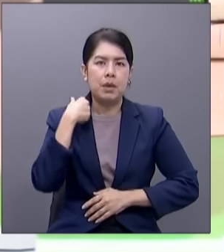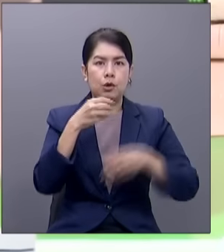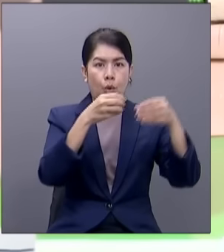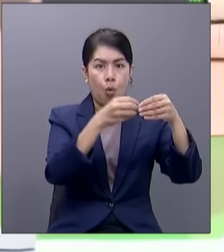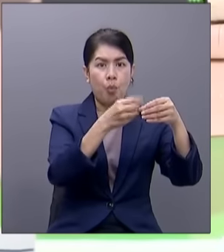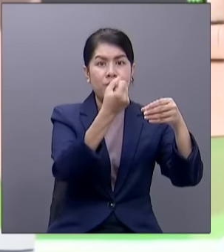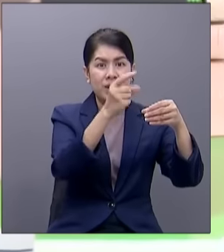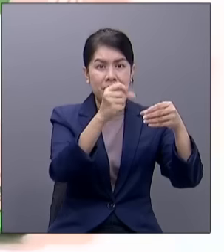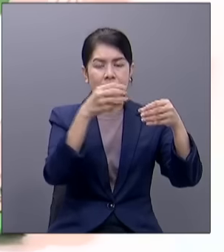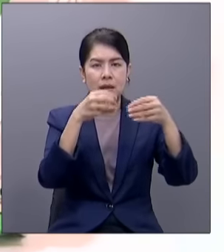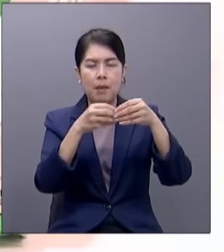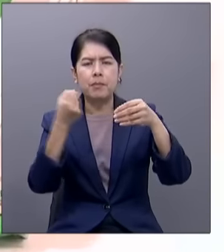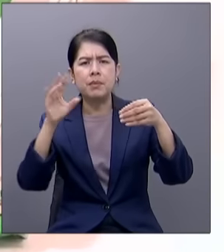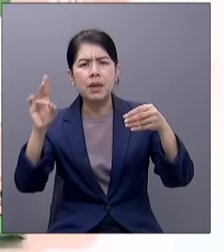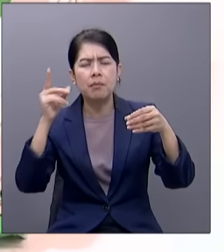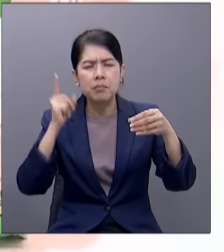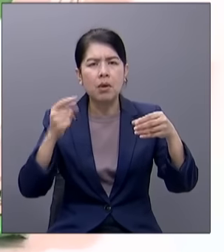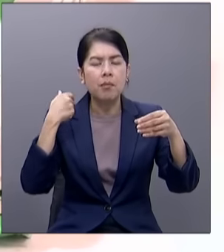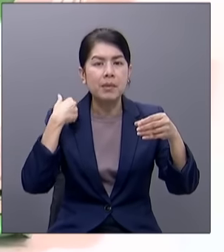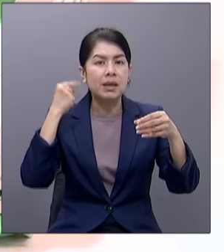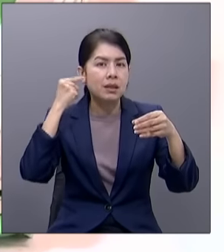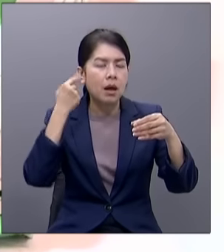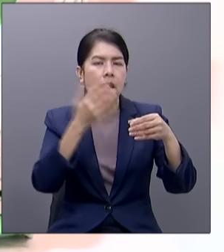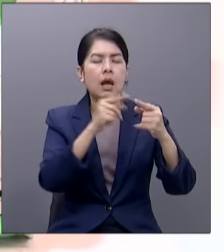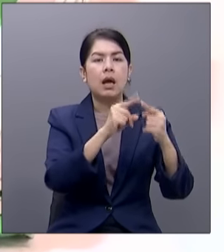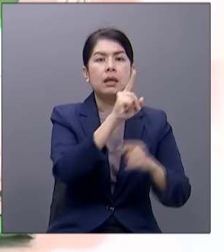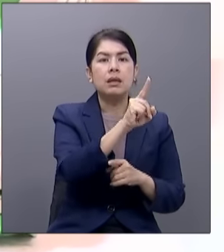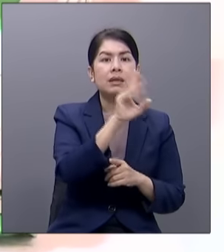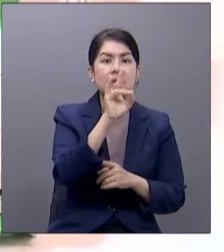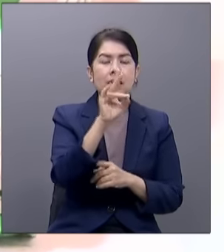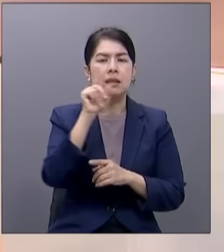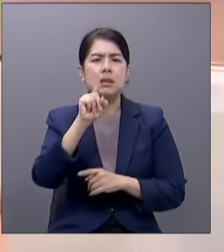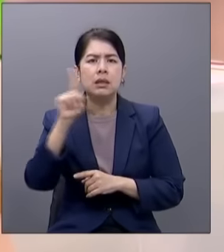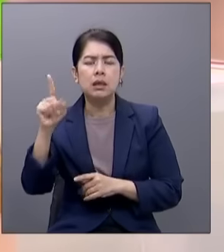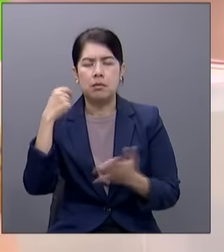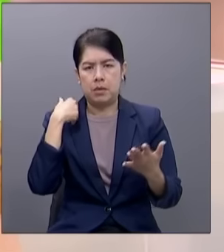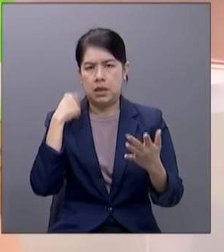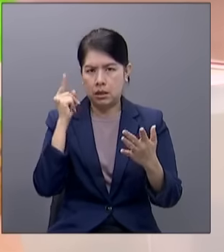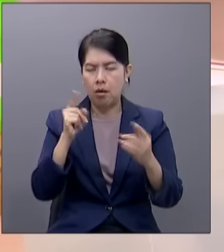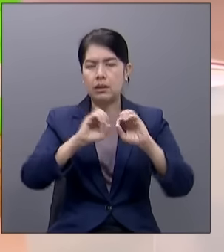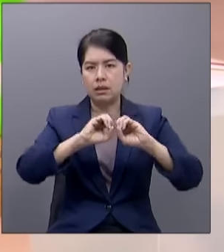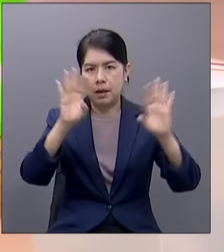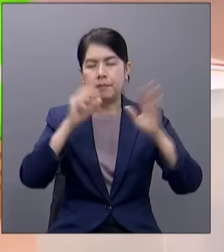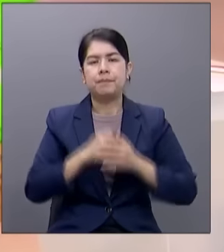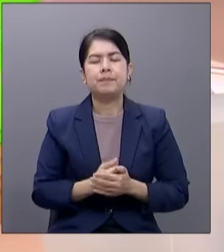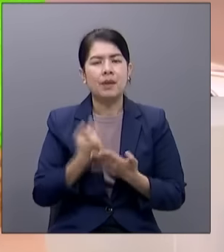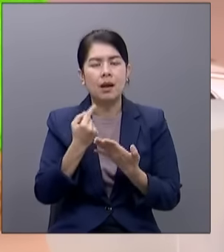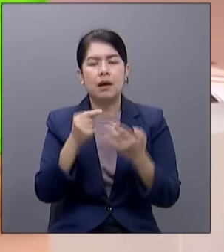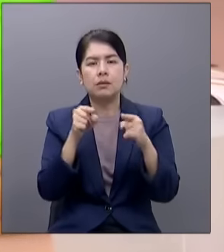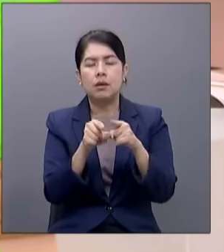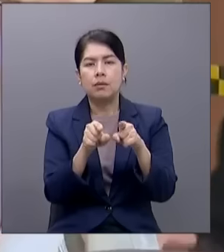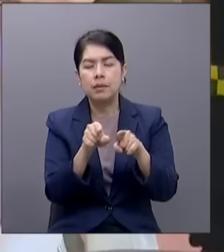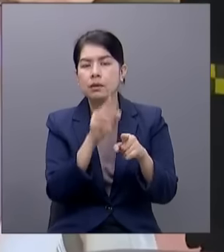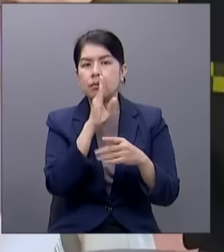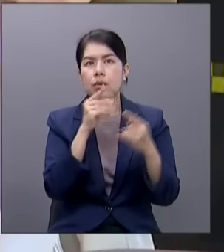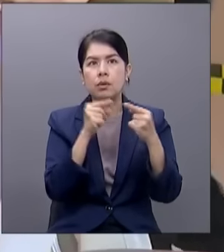เรียกเป็น11หรือ17ตามแต่ความเหมาะสมค่ะซึ่งการซักซ้อมของกรรมการประจำสถานที่นะคะแต่ละที่นั้นก็ซักซ้อมไม่ต่